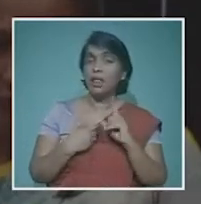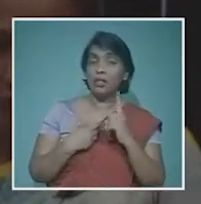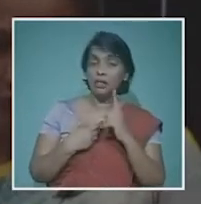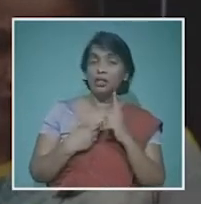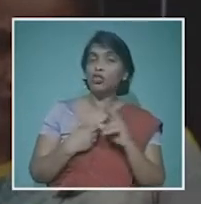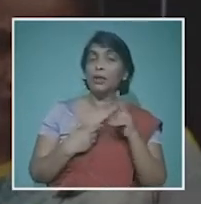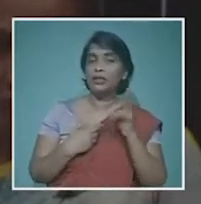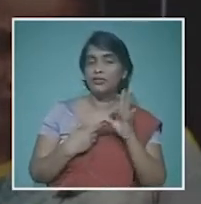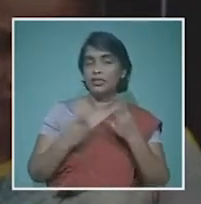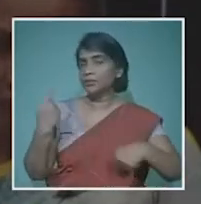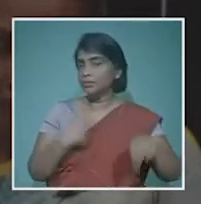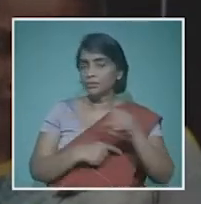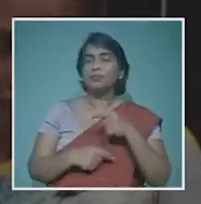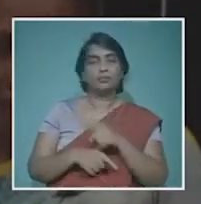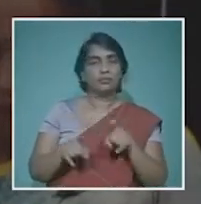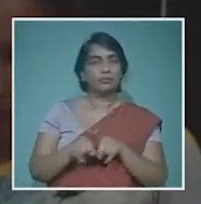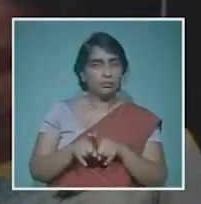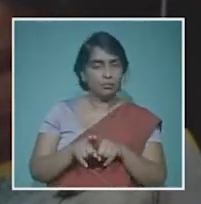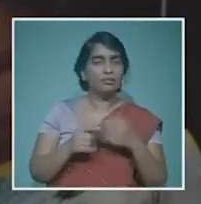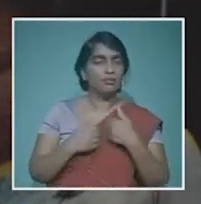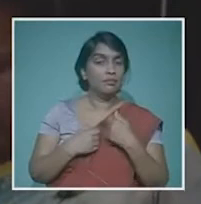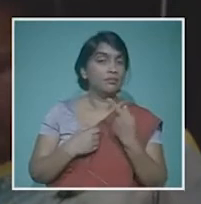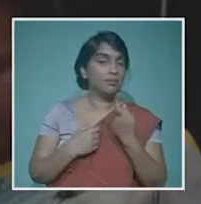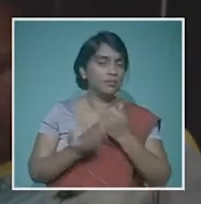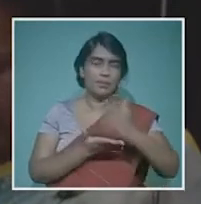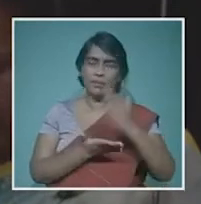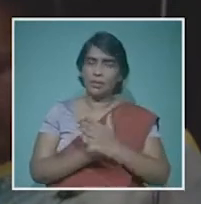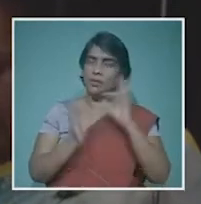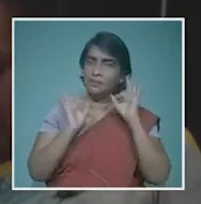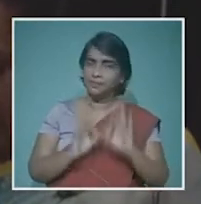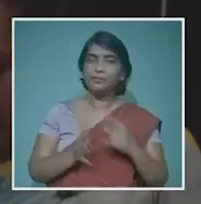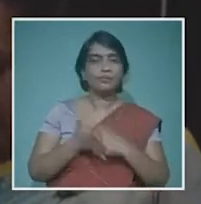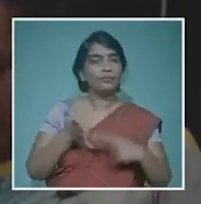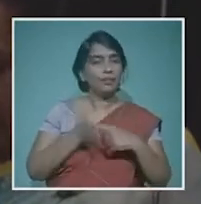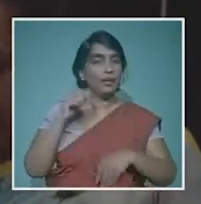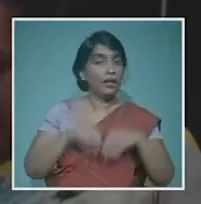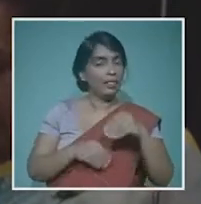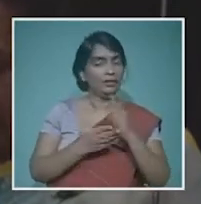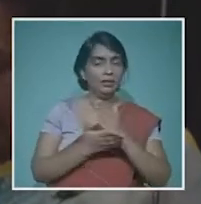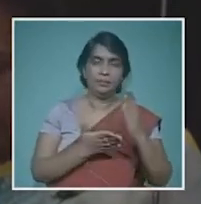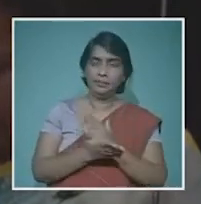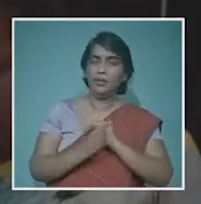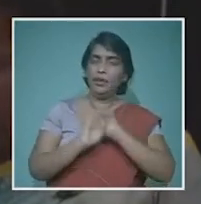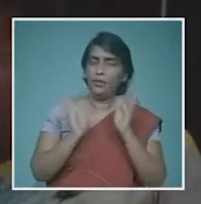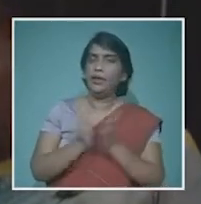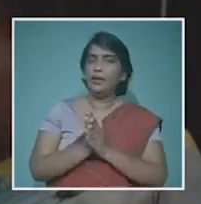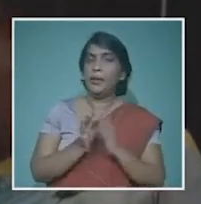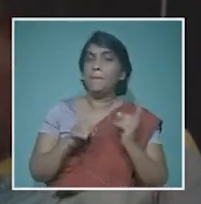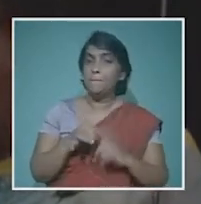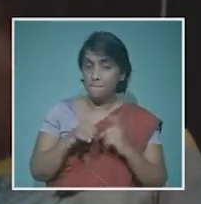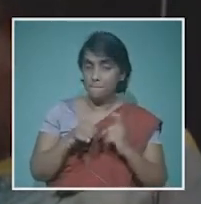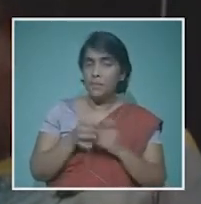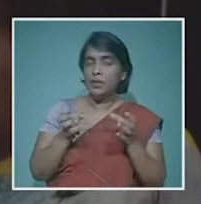වෙන 225 දෙනාටම. ඒ නිසා අපි ආර්ථිකය බෙදා ගන්න නැතුව දේශපාලනේ බෙදාගෙන අපි ඔක්කොම මේ ප්‍රශ්නේ දිහා